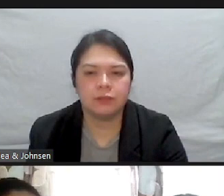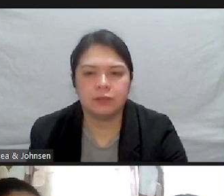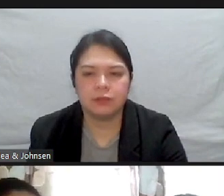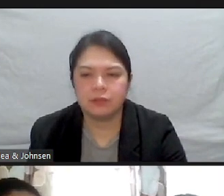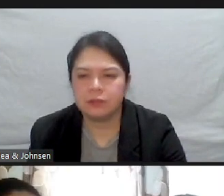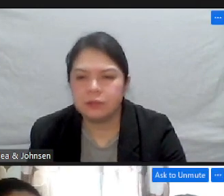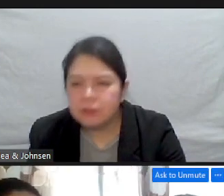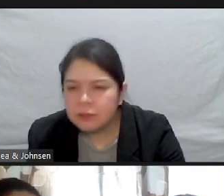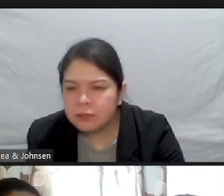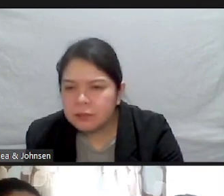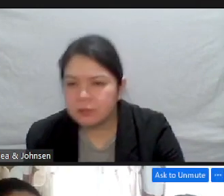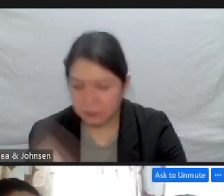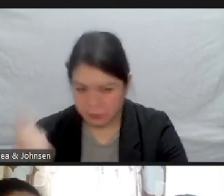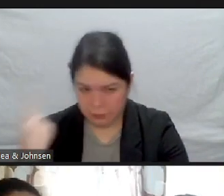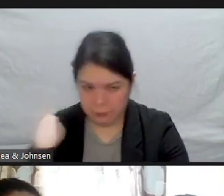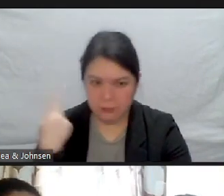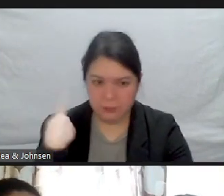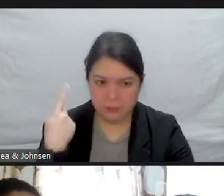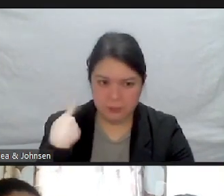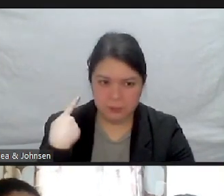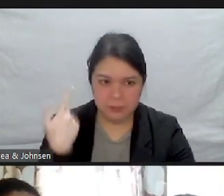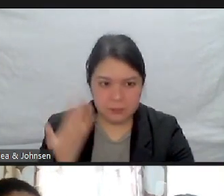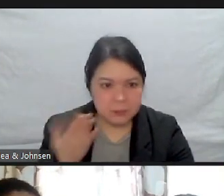Ma'am Poti, nandiyan ka pa po ba?